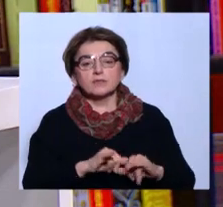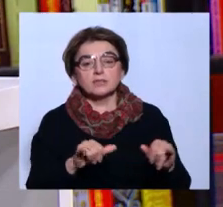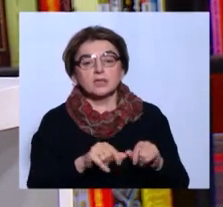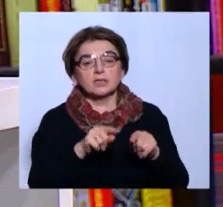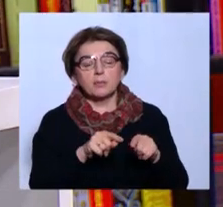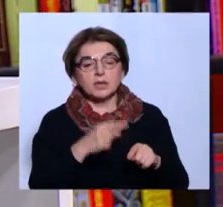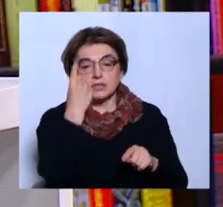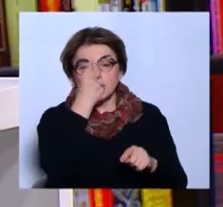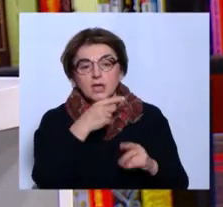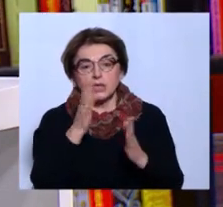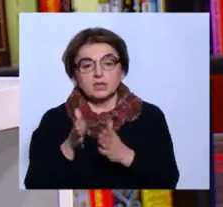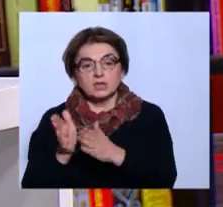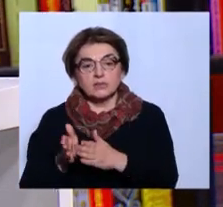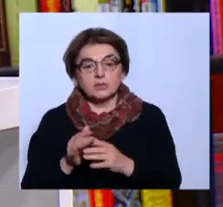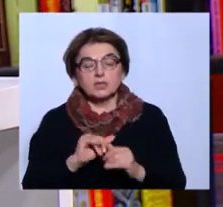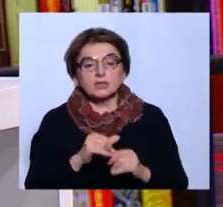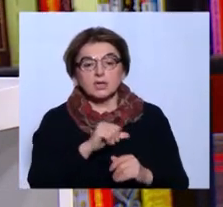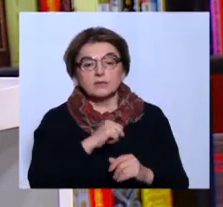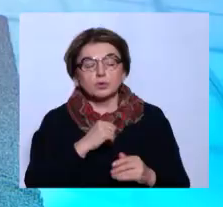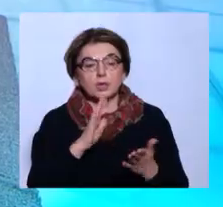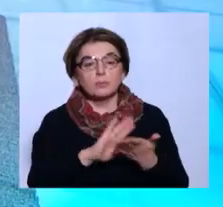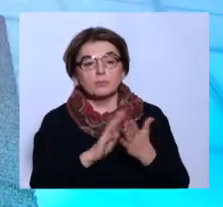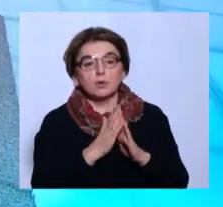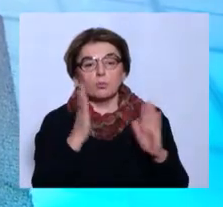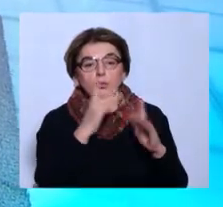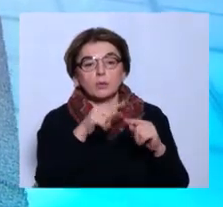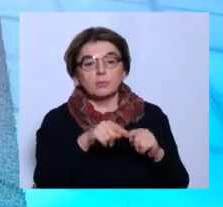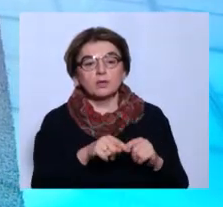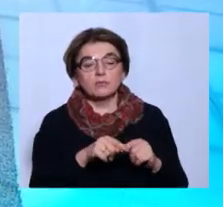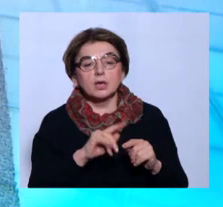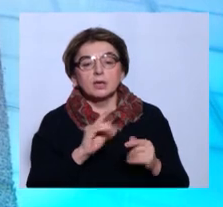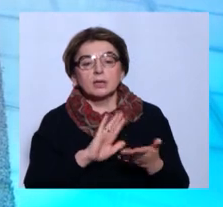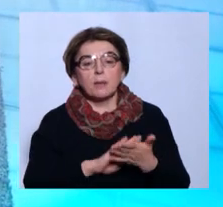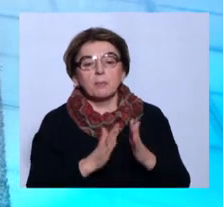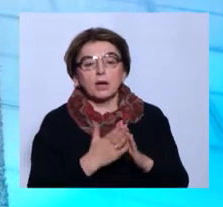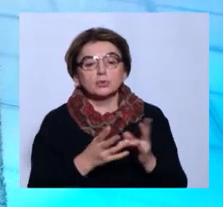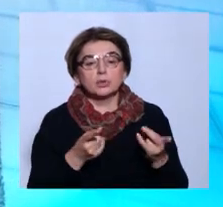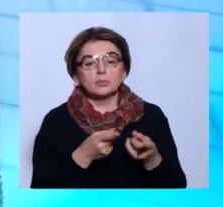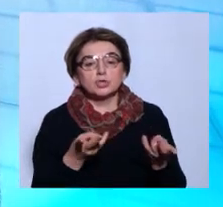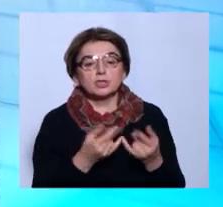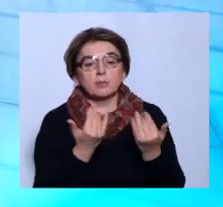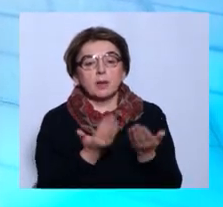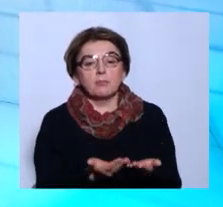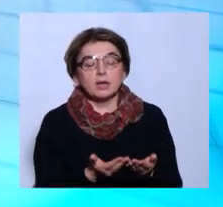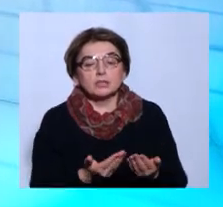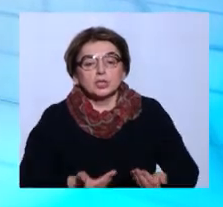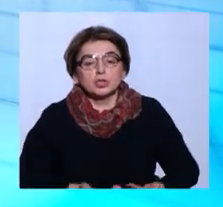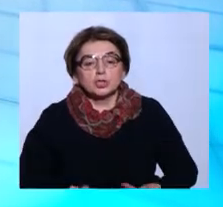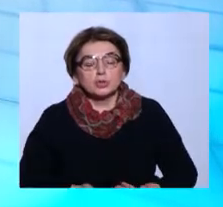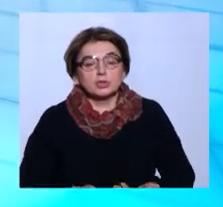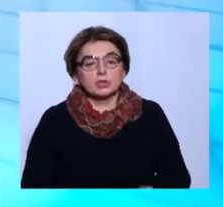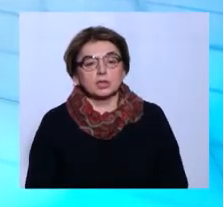ის ინდივიდი და ეკოლოგიური კრიტერიუმი კი მოიაზრებს რა ფაქტორები ჭირდება მას